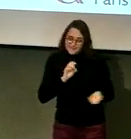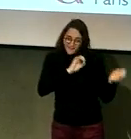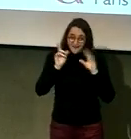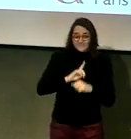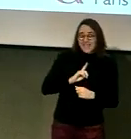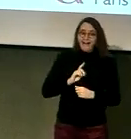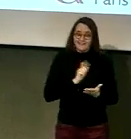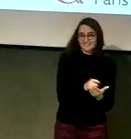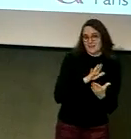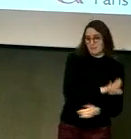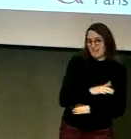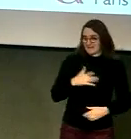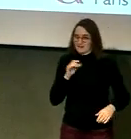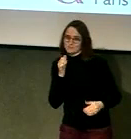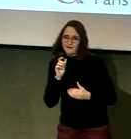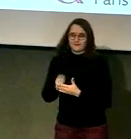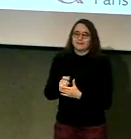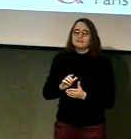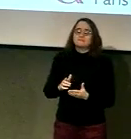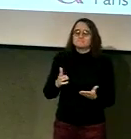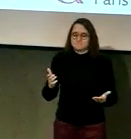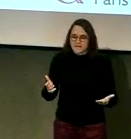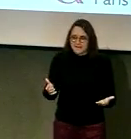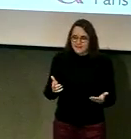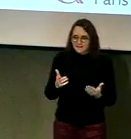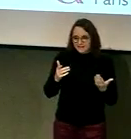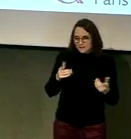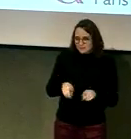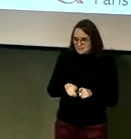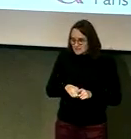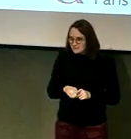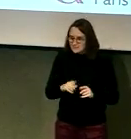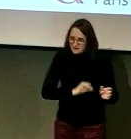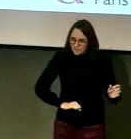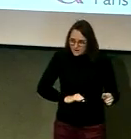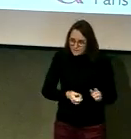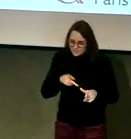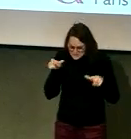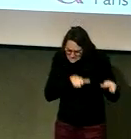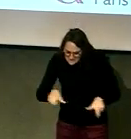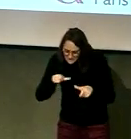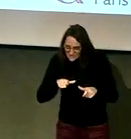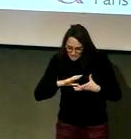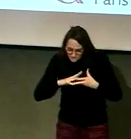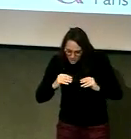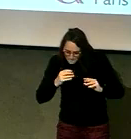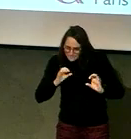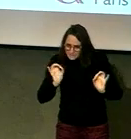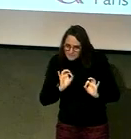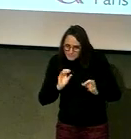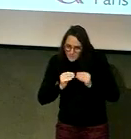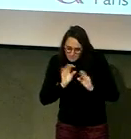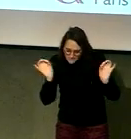des garçons, mais en gros, la consultation, c'est pour vérifier s'il y a une malformation, une anomalie ou dépistage des